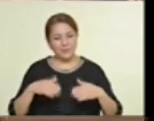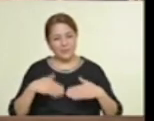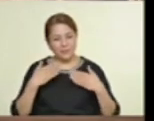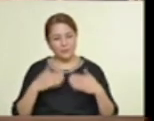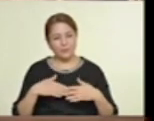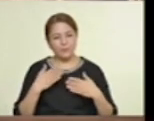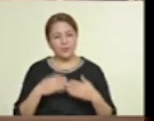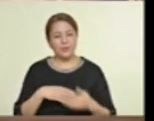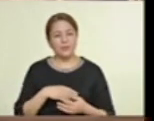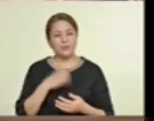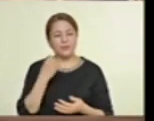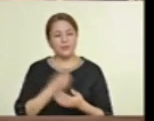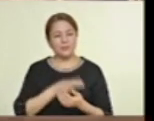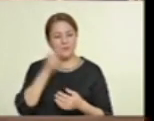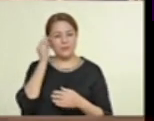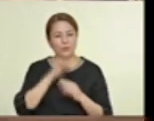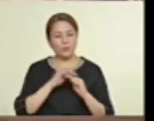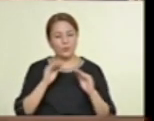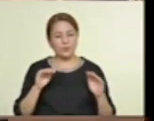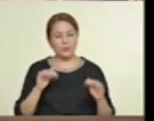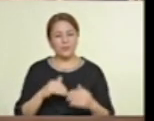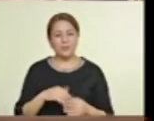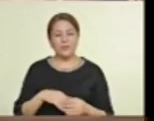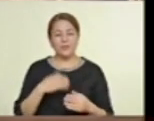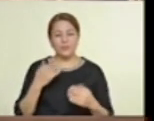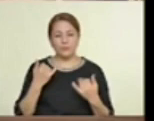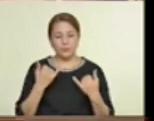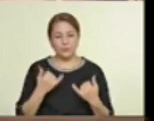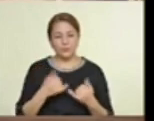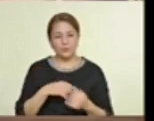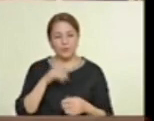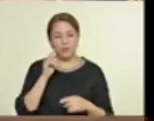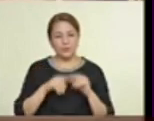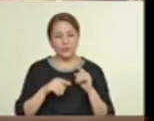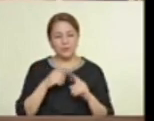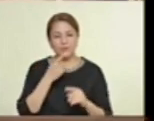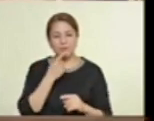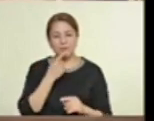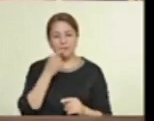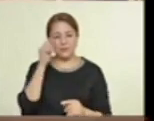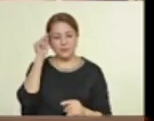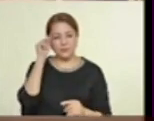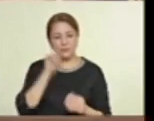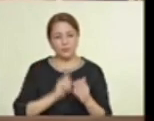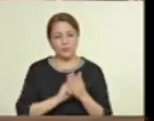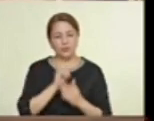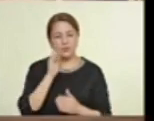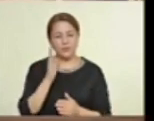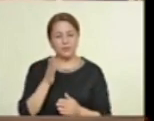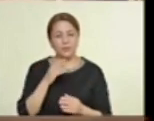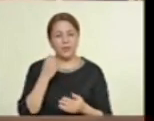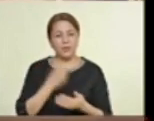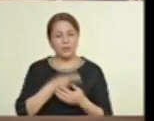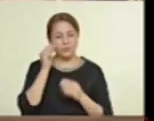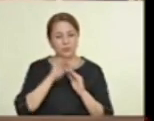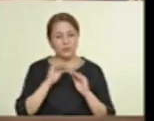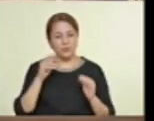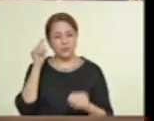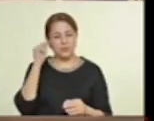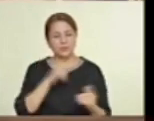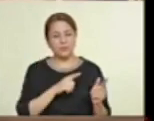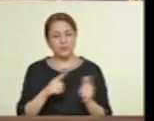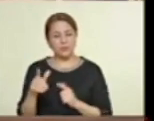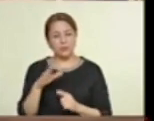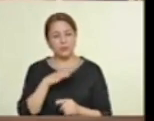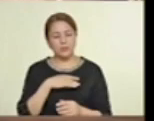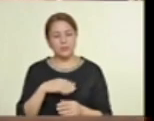Assalomu alaykum qadrli o'quvchilar. Navbatdagi ona tili darsimizni boshlaymiz. Aziz o'quvchilar, darsga tayyor